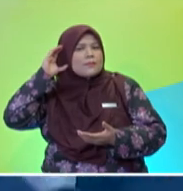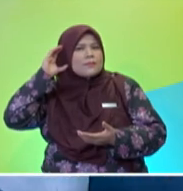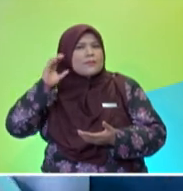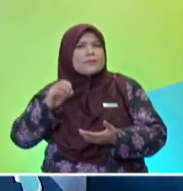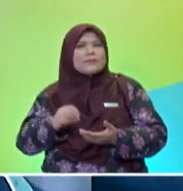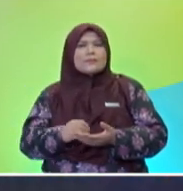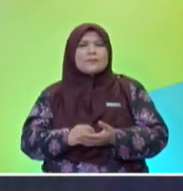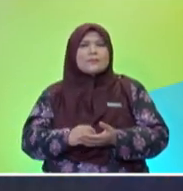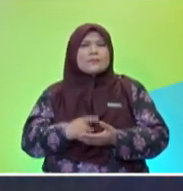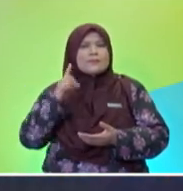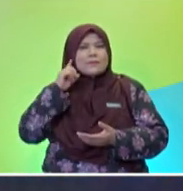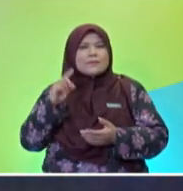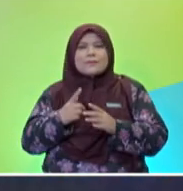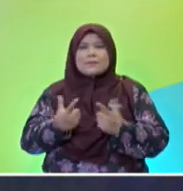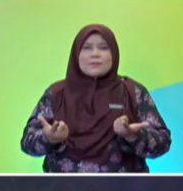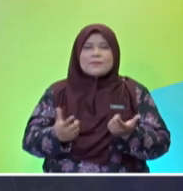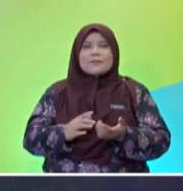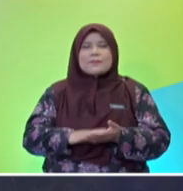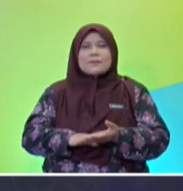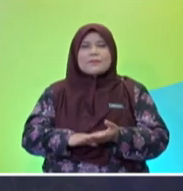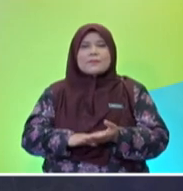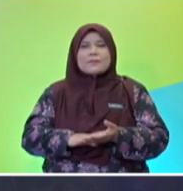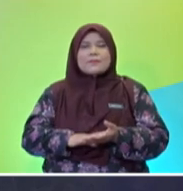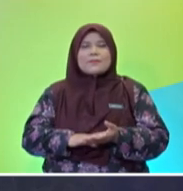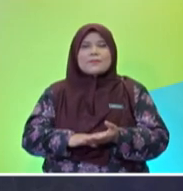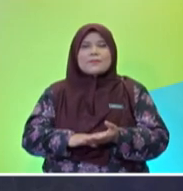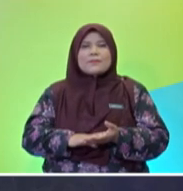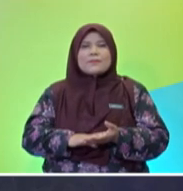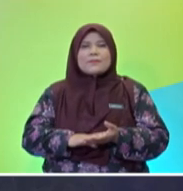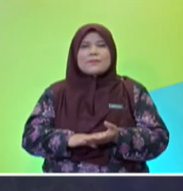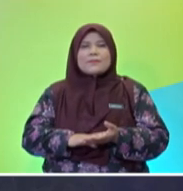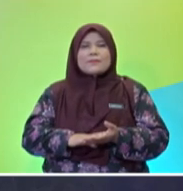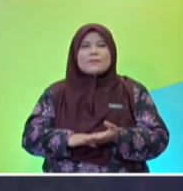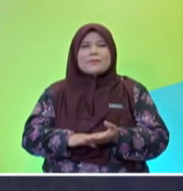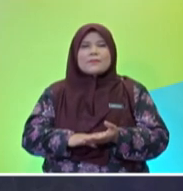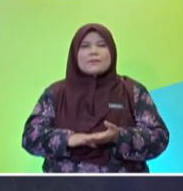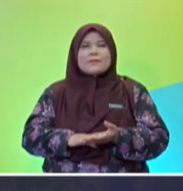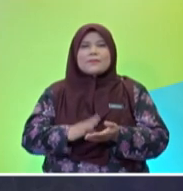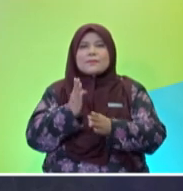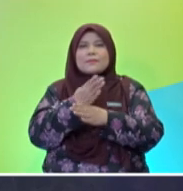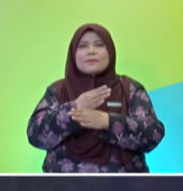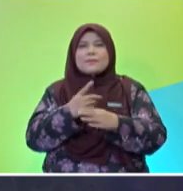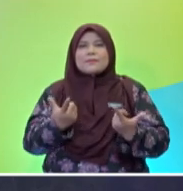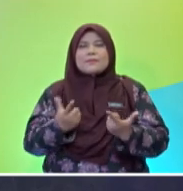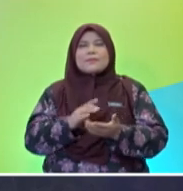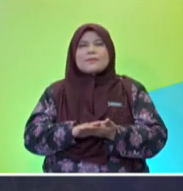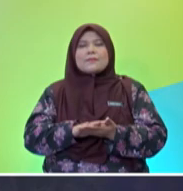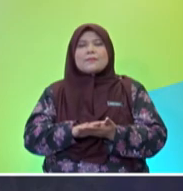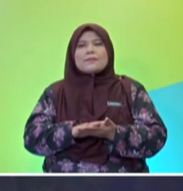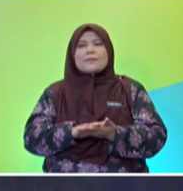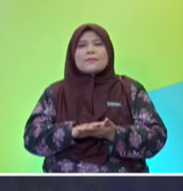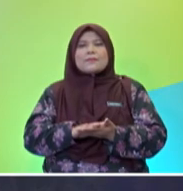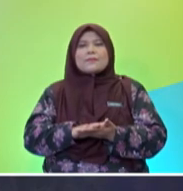bunyinya ada sedikit kelainan daripada bunyi yang ini bentuk yang lain ini